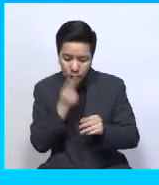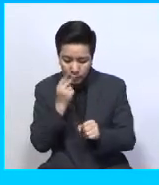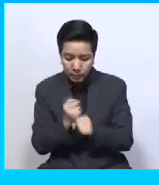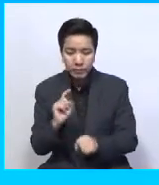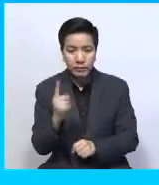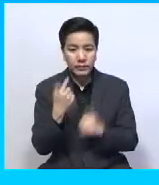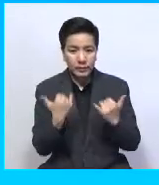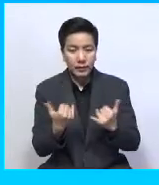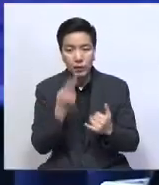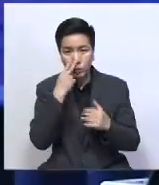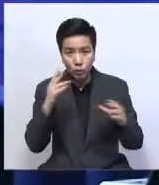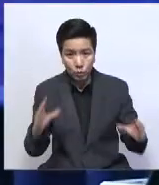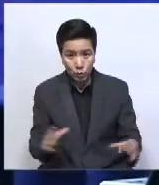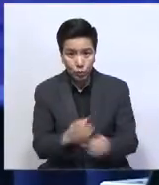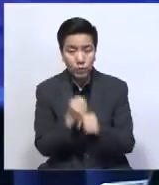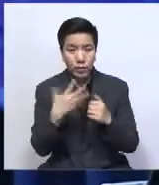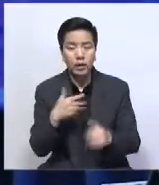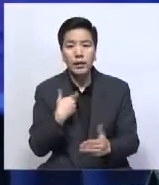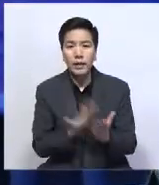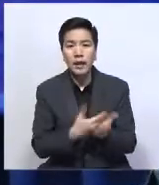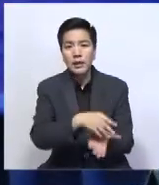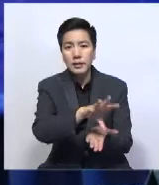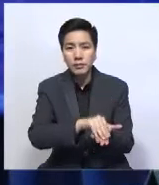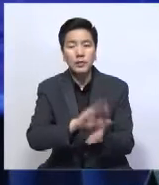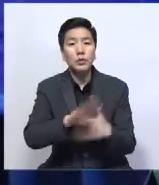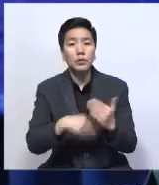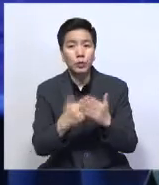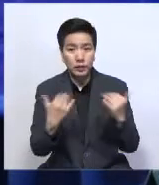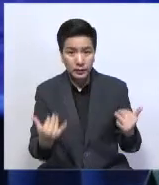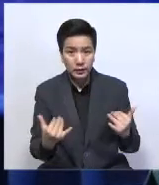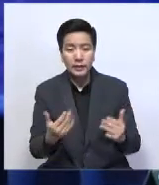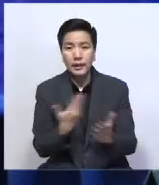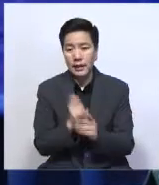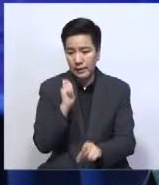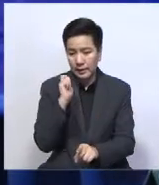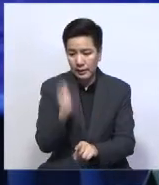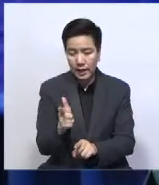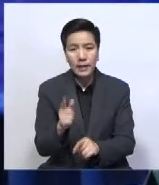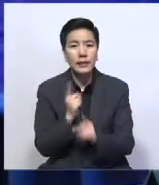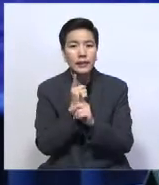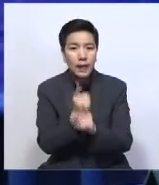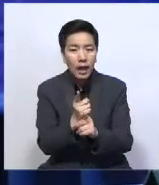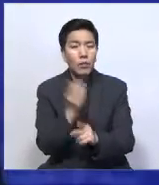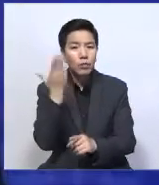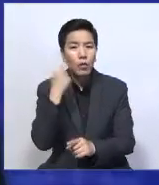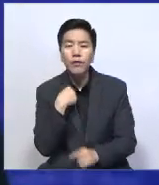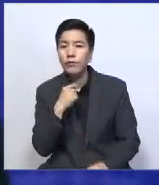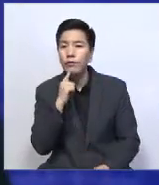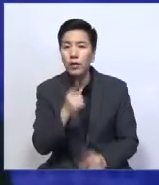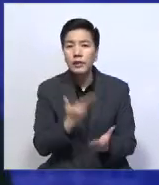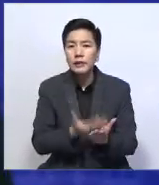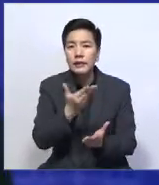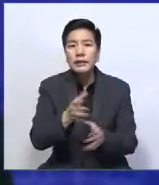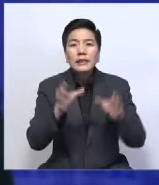ค่ะทั้งนี้นะคะทางพนักงานอัยการภาค7ก็เรียกค่าเสียหายจากผู้ต้องหาทั้ง4คนให้ชดใช้ค่าเสียหายตามที่เคยมีการสั่ง